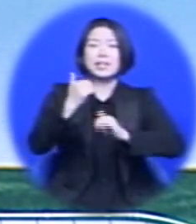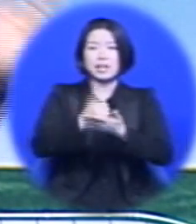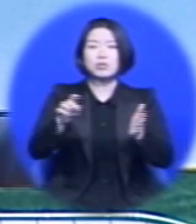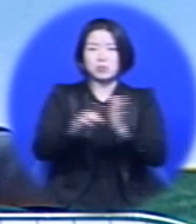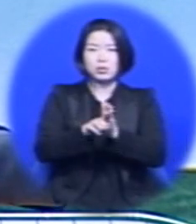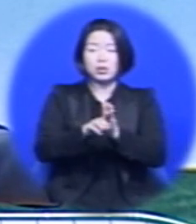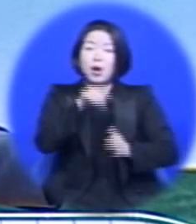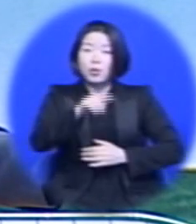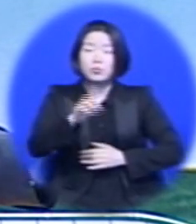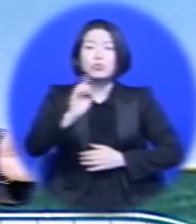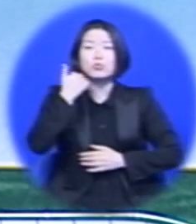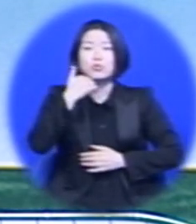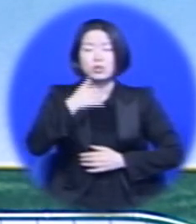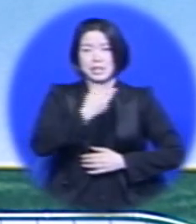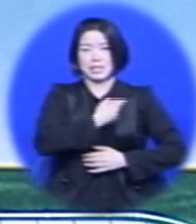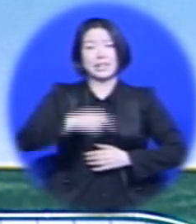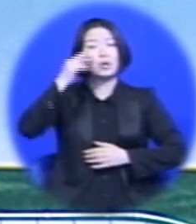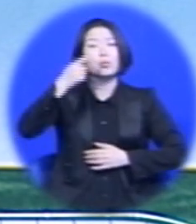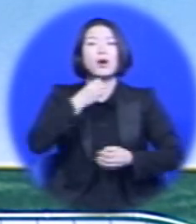그것도 사도바울의 고백입니다